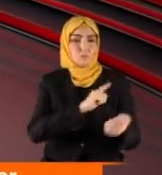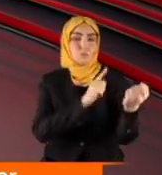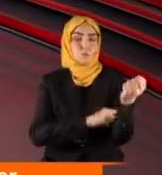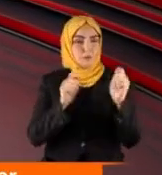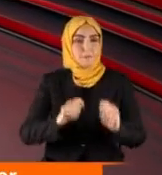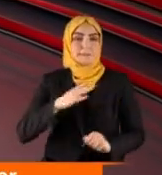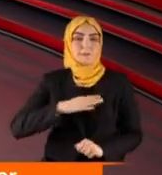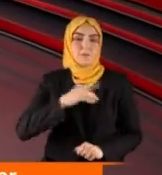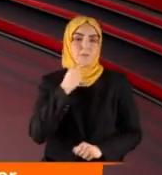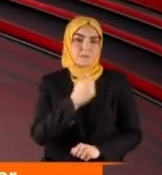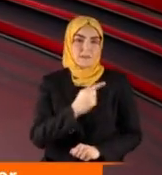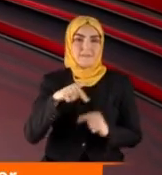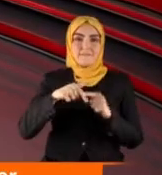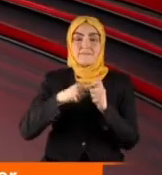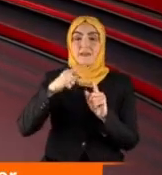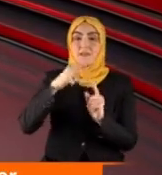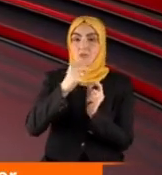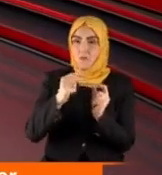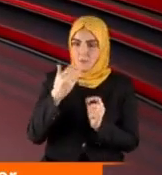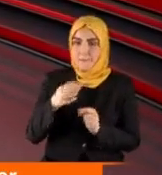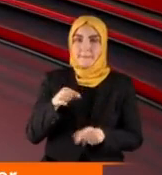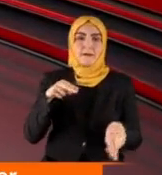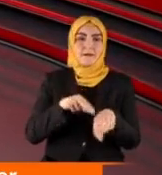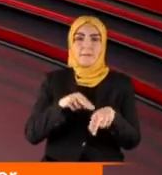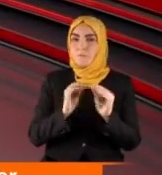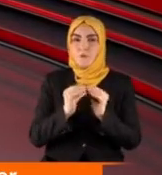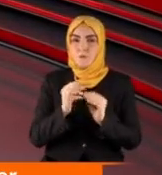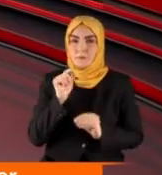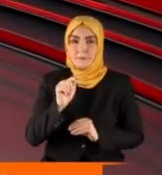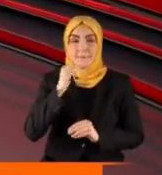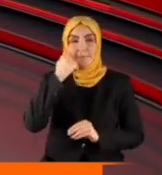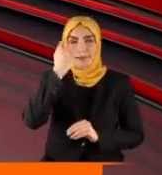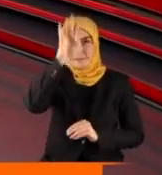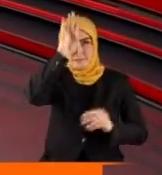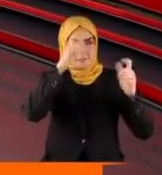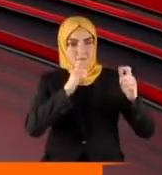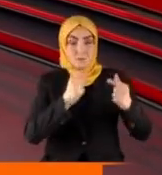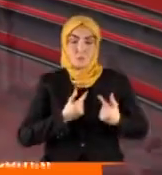Erdoğan, FETÖ ve PKK meselelerinde Beyaz Saray'ı uyardı.